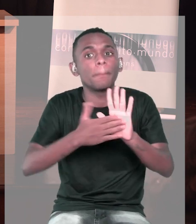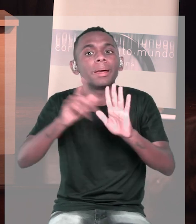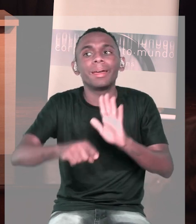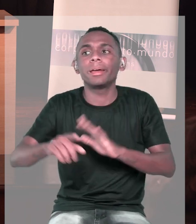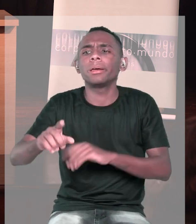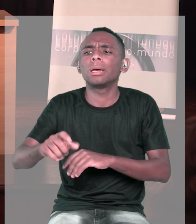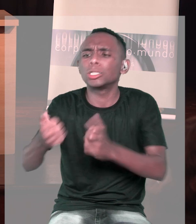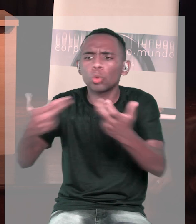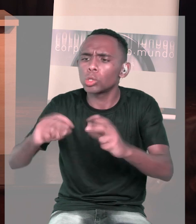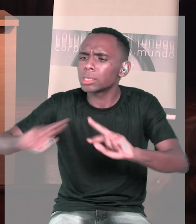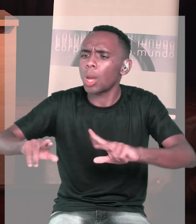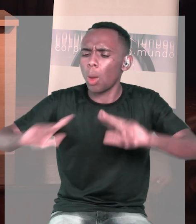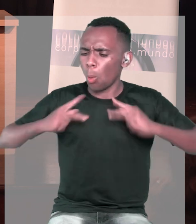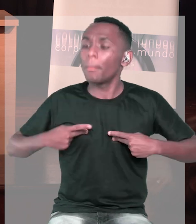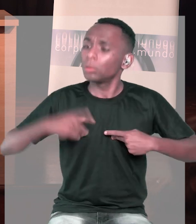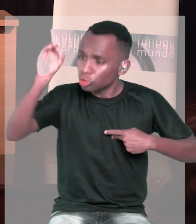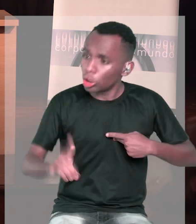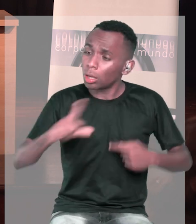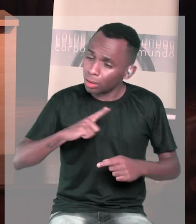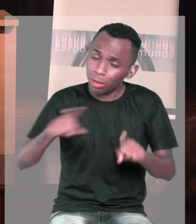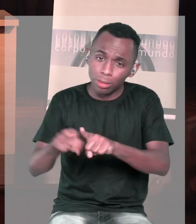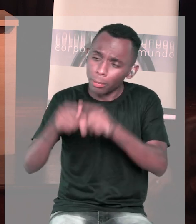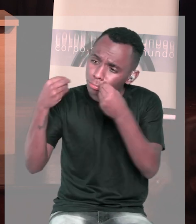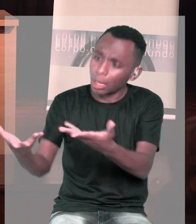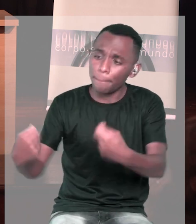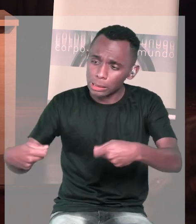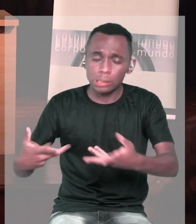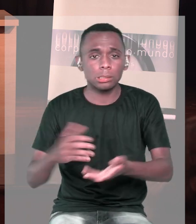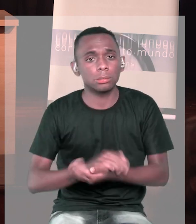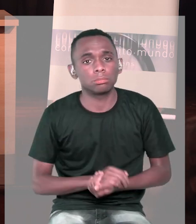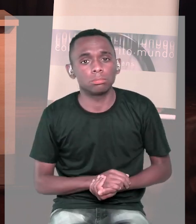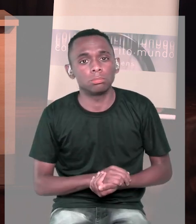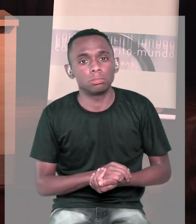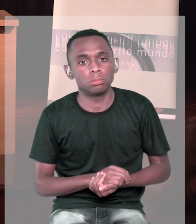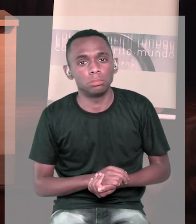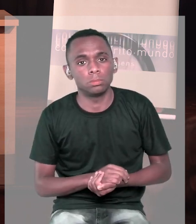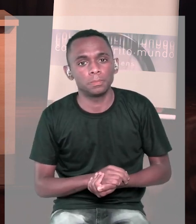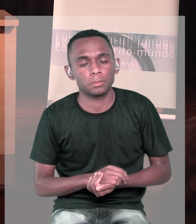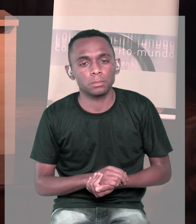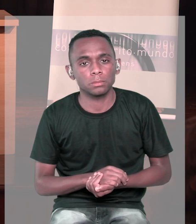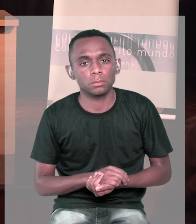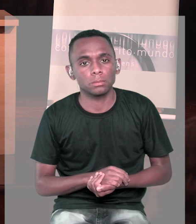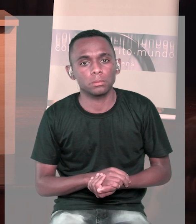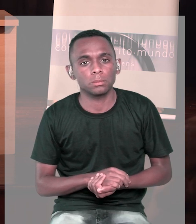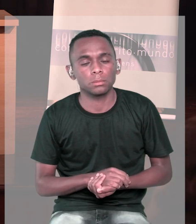aos não-humanos. de trouver des mécanismes pour pouvoir représenter des fleuves, des